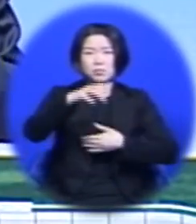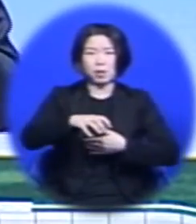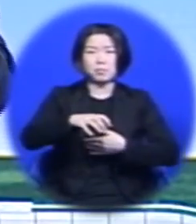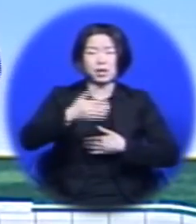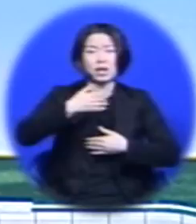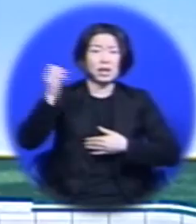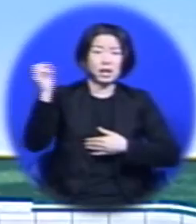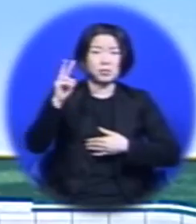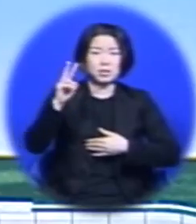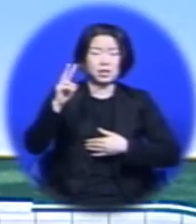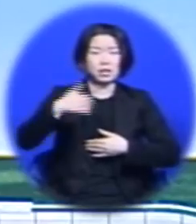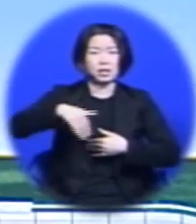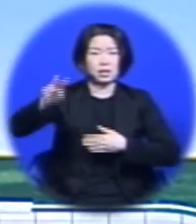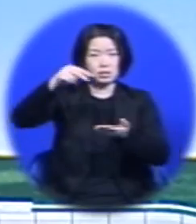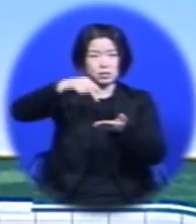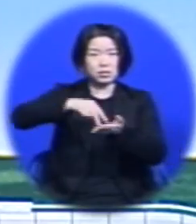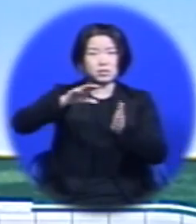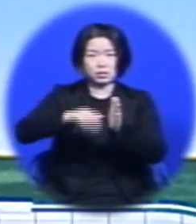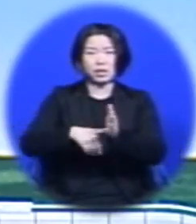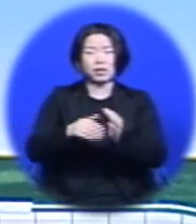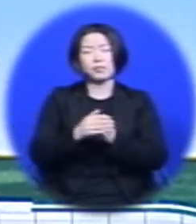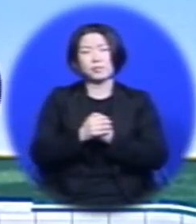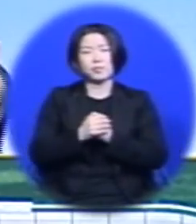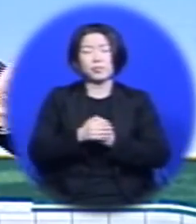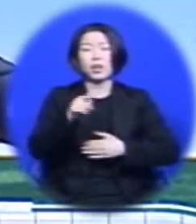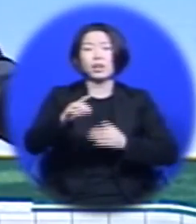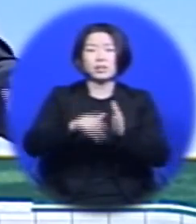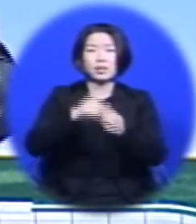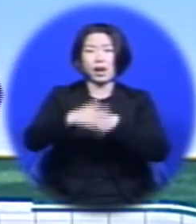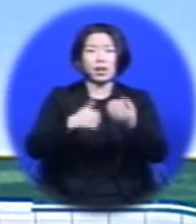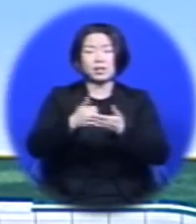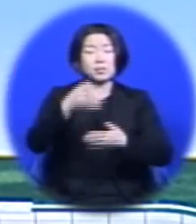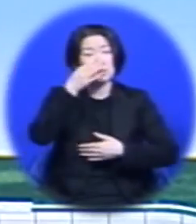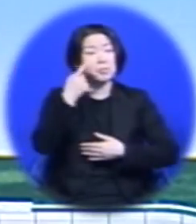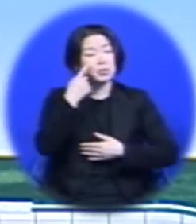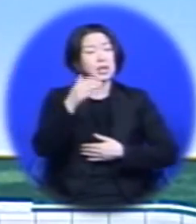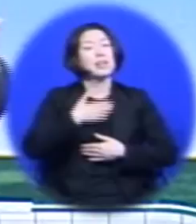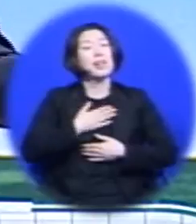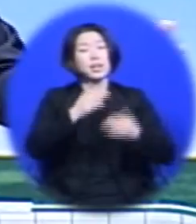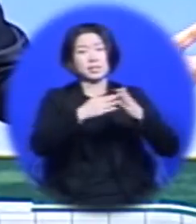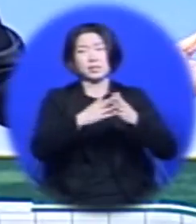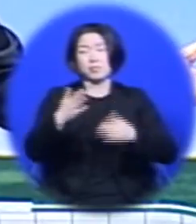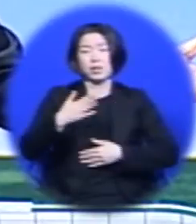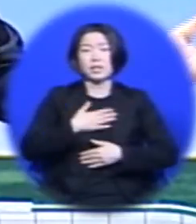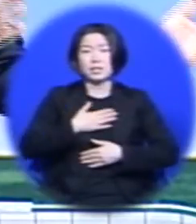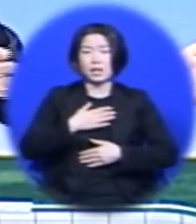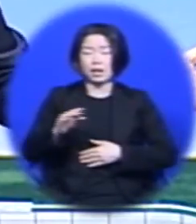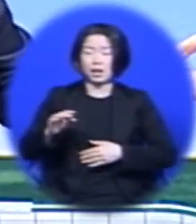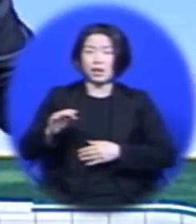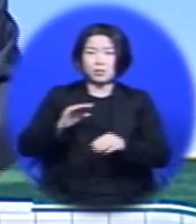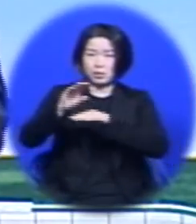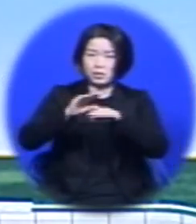갑자기 가 섰을 때 그 때 하나님 보세요 제 집 입니다 하나님 제가 타던